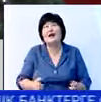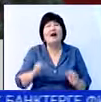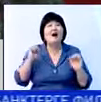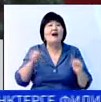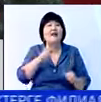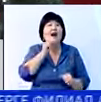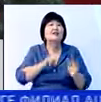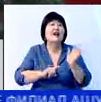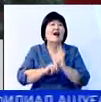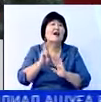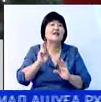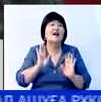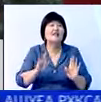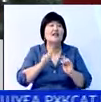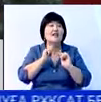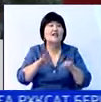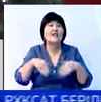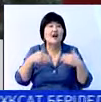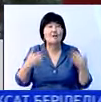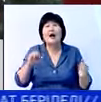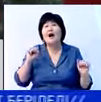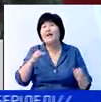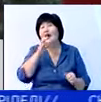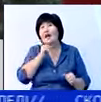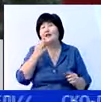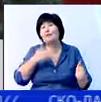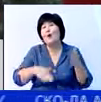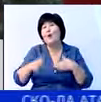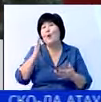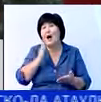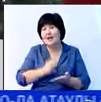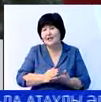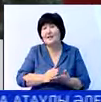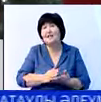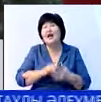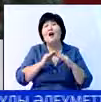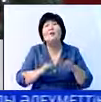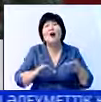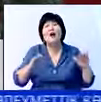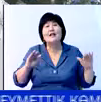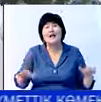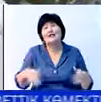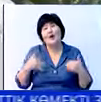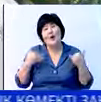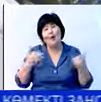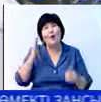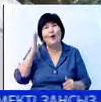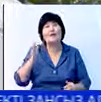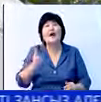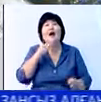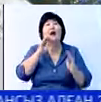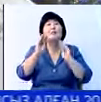Ата келеді, бізге сыйлық береді. Аяз Ата қуаныш, балаларды қуансын.